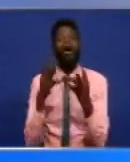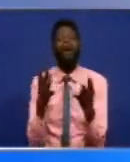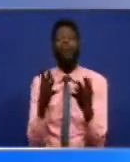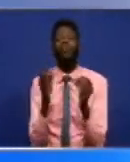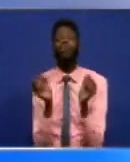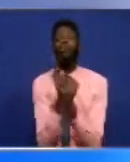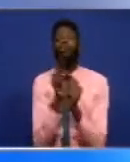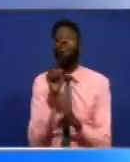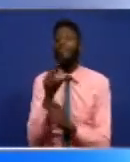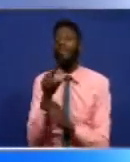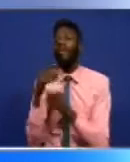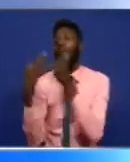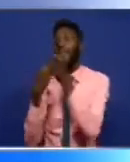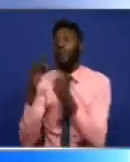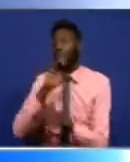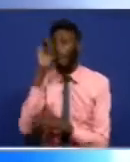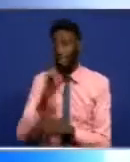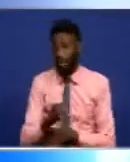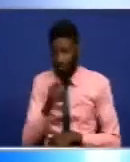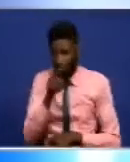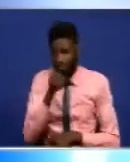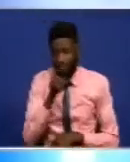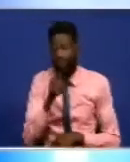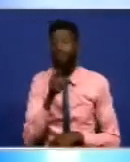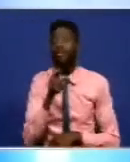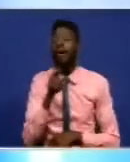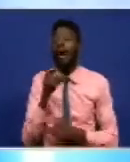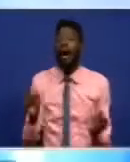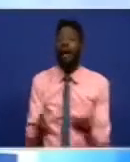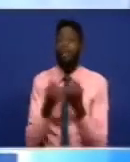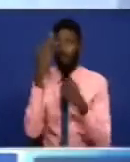na hiyo inatokana na visa